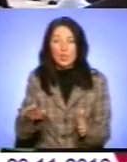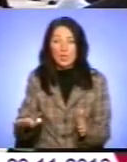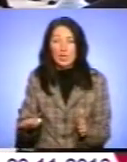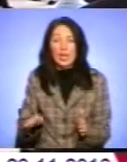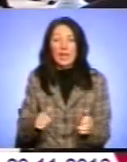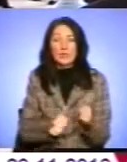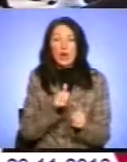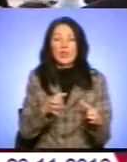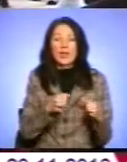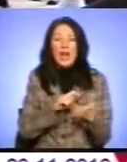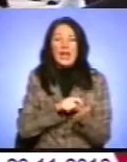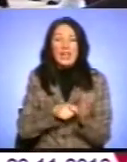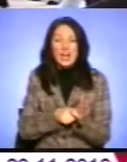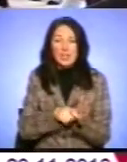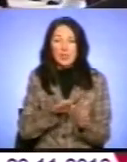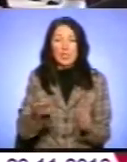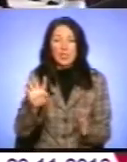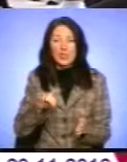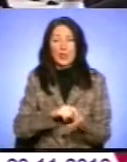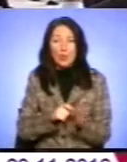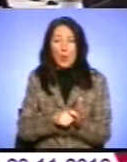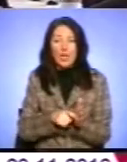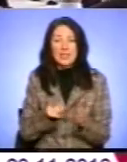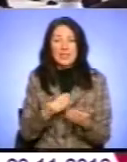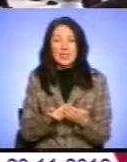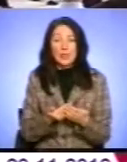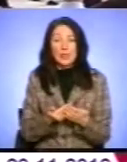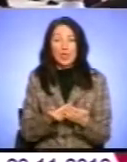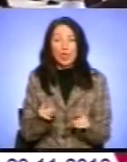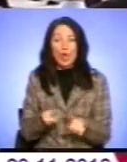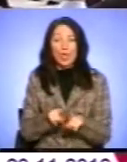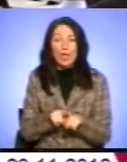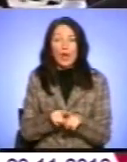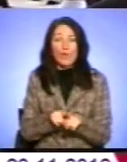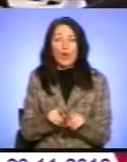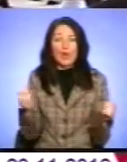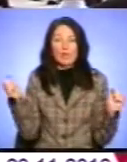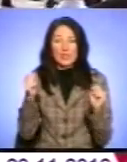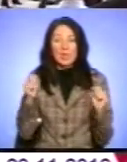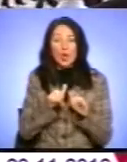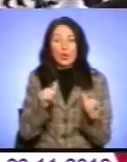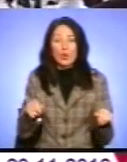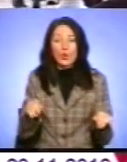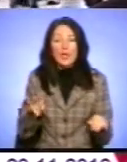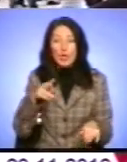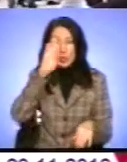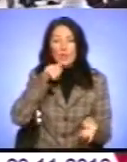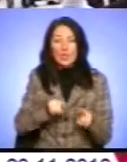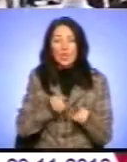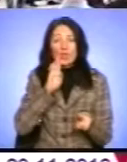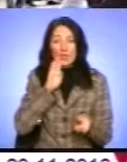класами. Дітки в 4 класі десь приблизно однакового фізичного розвитку, як хлопчики, так і дівчатка.